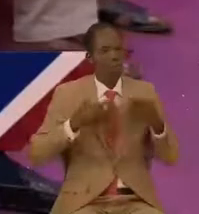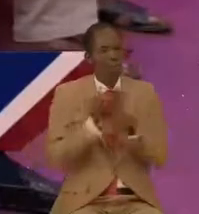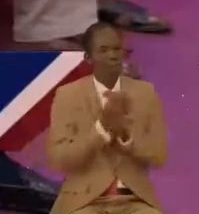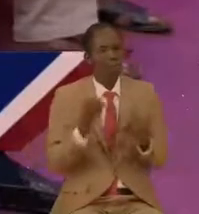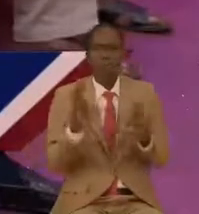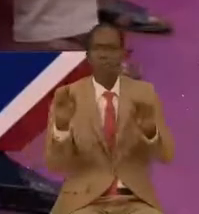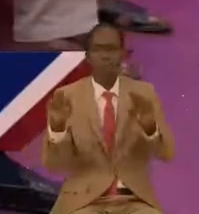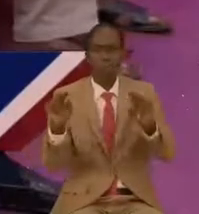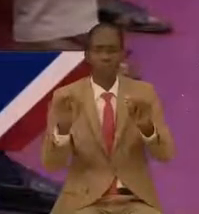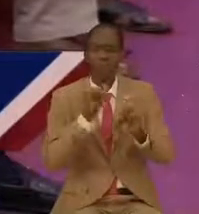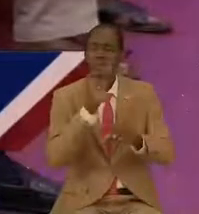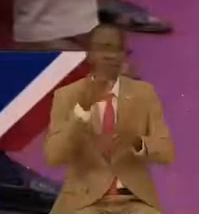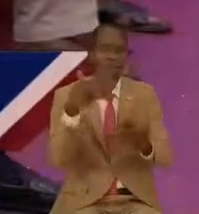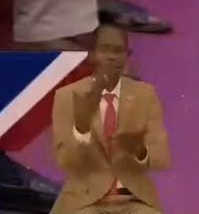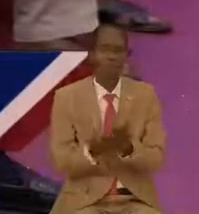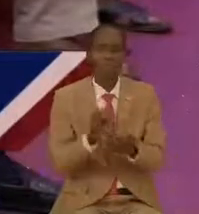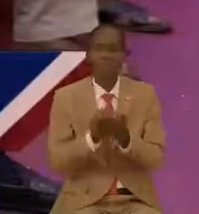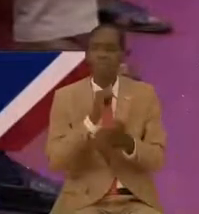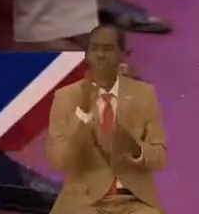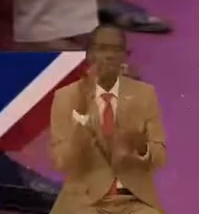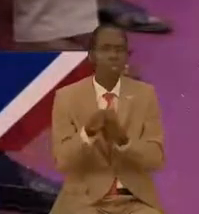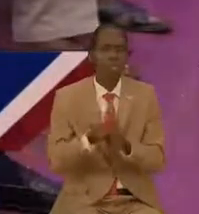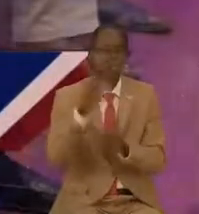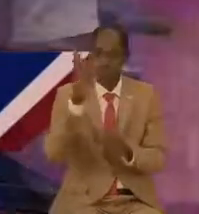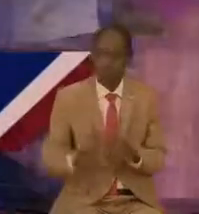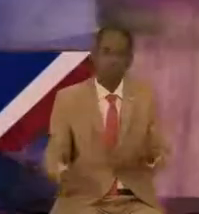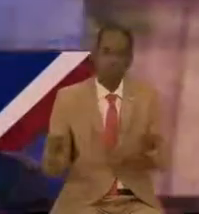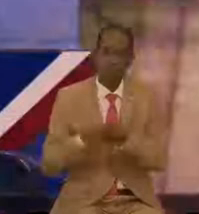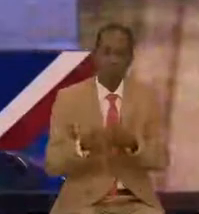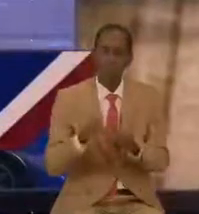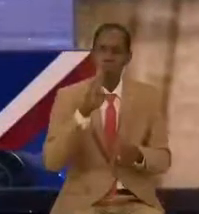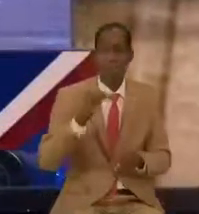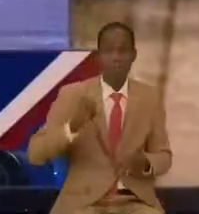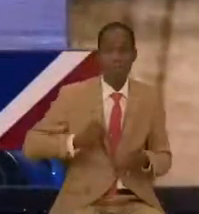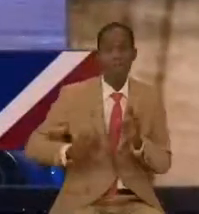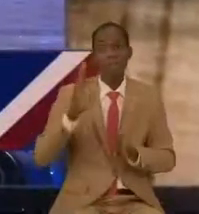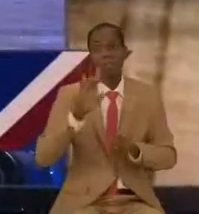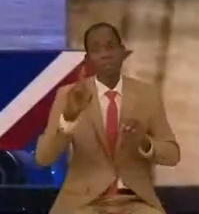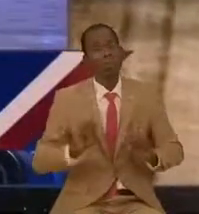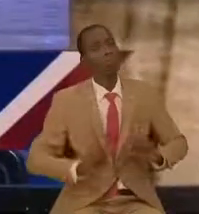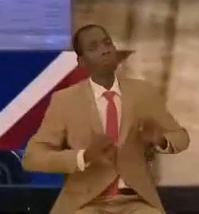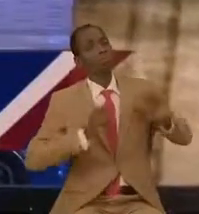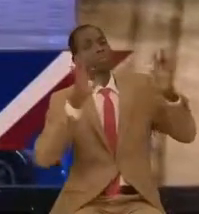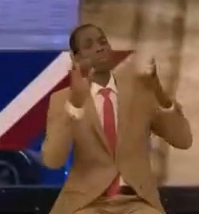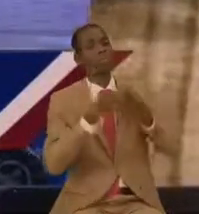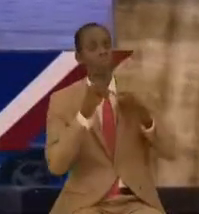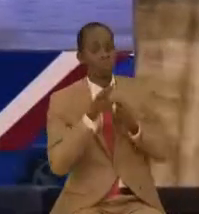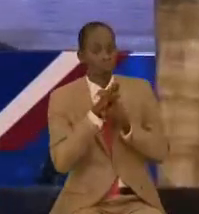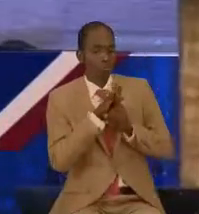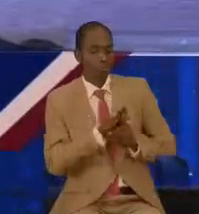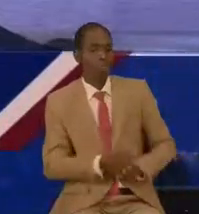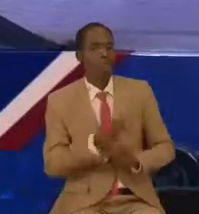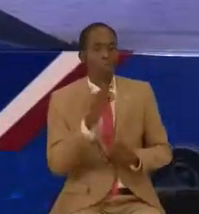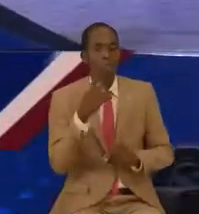Mais je me suis repenti, j'ai une nouvelle vie, j'ai la vie du Seigneur. Non, tu as te repenti. Mais si tu cèdes à